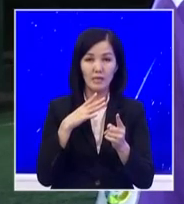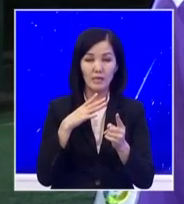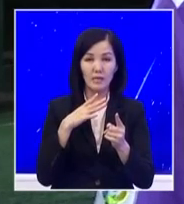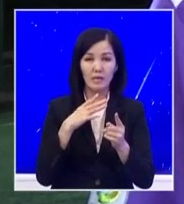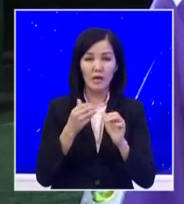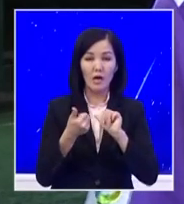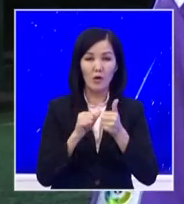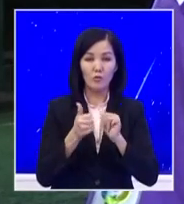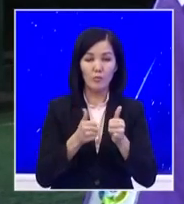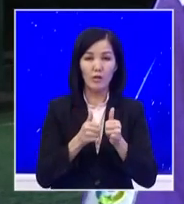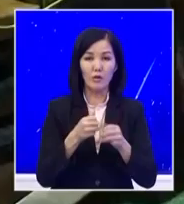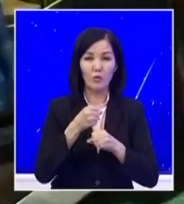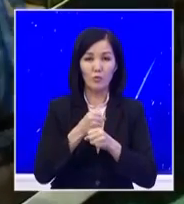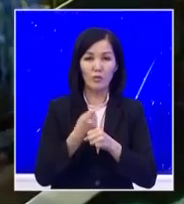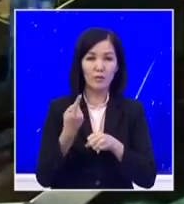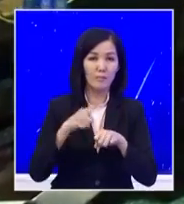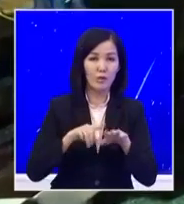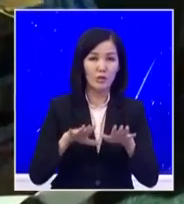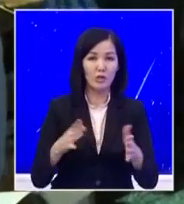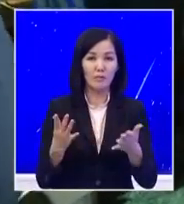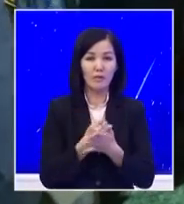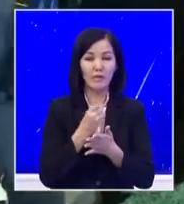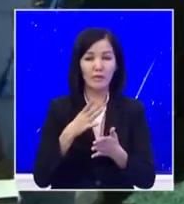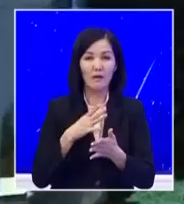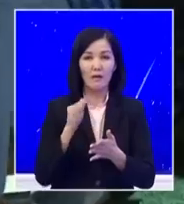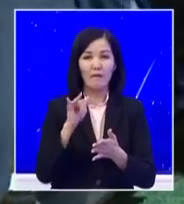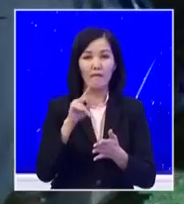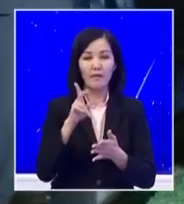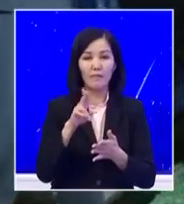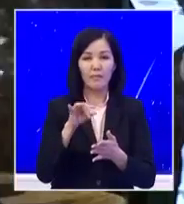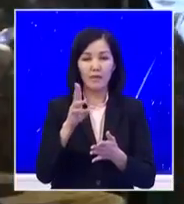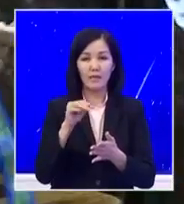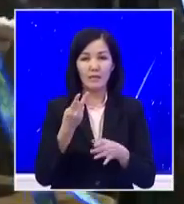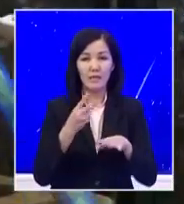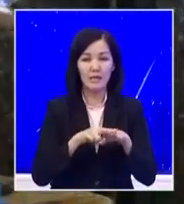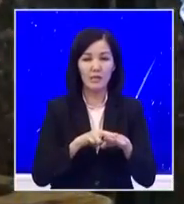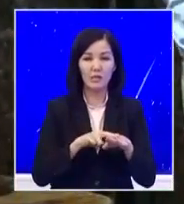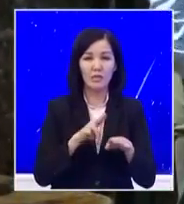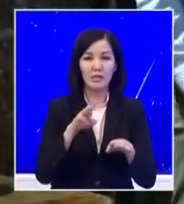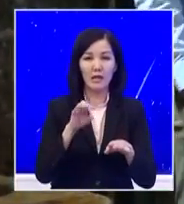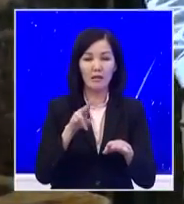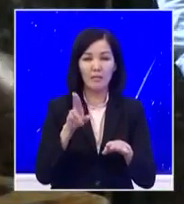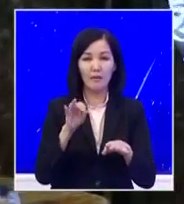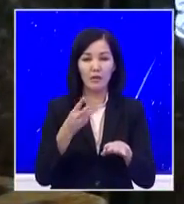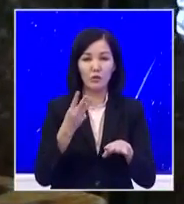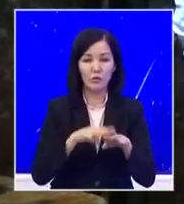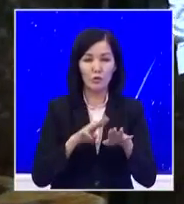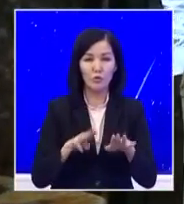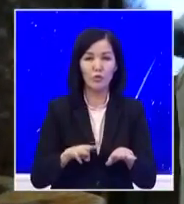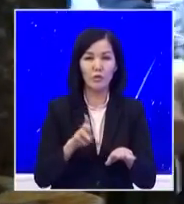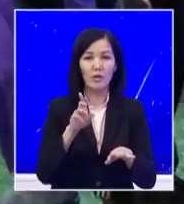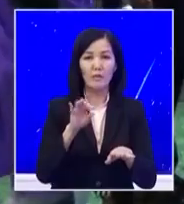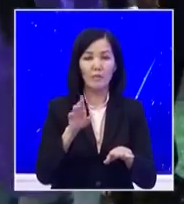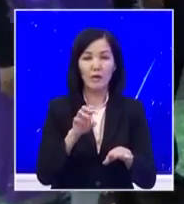ауыспалы кубоктың бірінші чемпионы атандық. Бас бәйге Випреске бұйырса, күміс медальді Талды Париж командасы иеленді. Ал қола жүлдені Бах